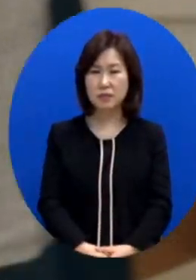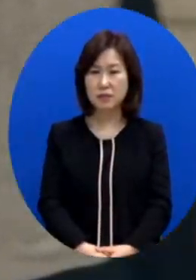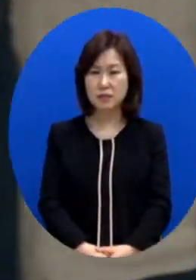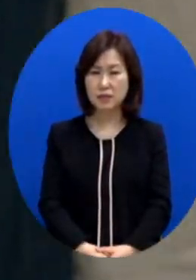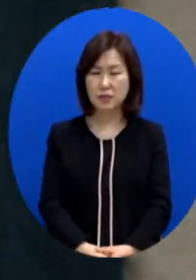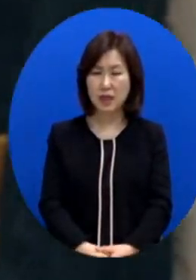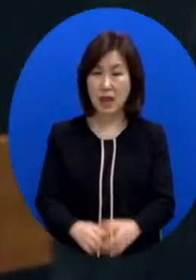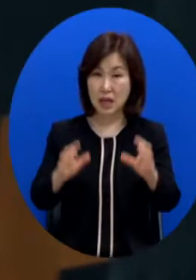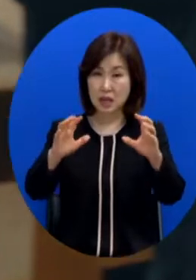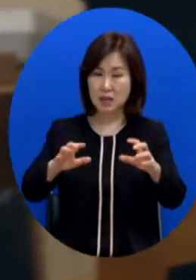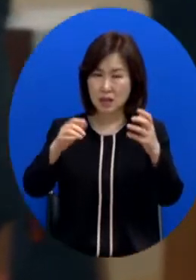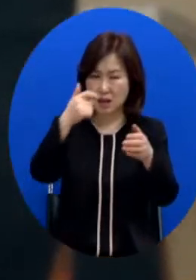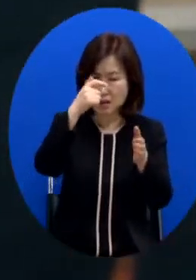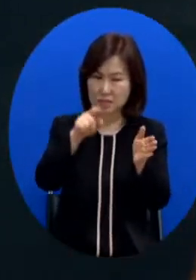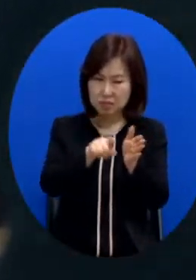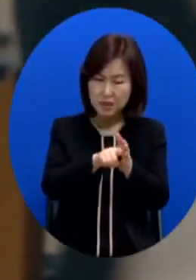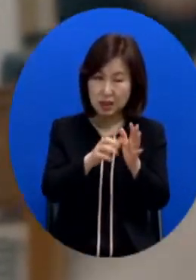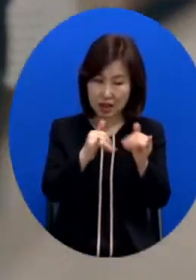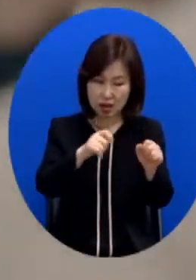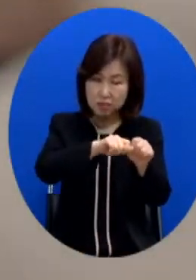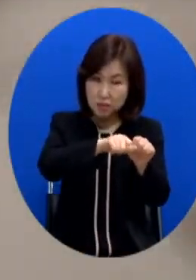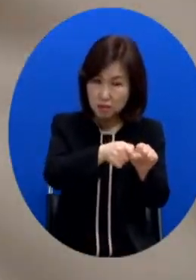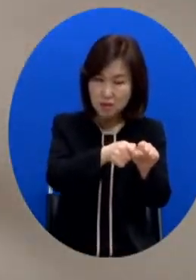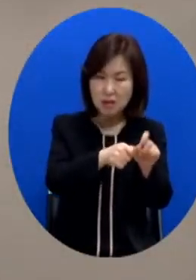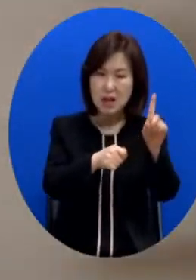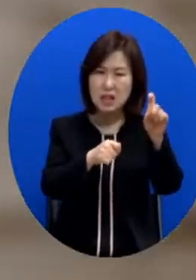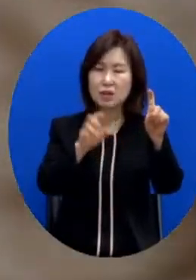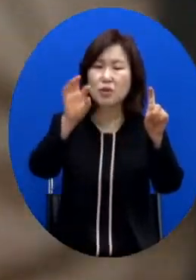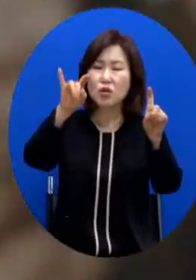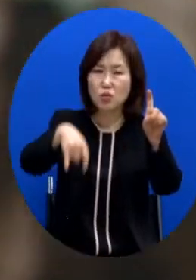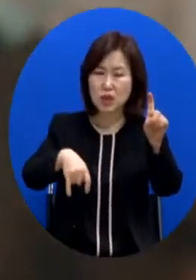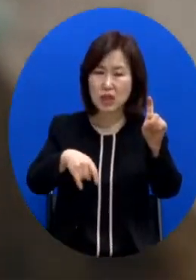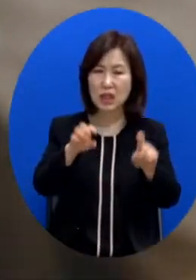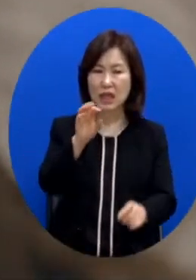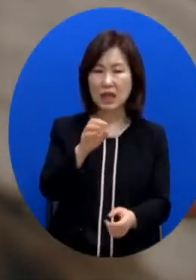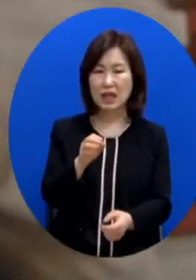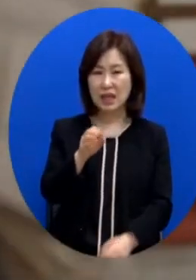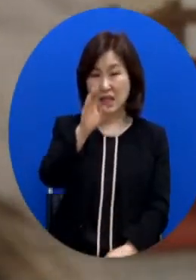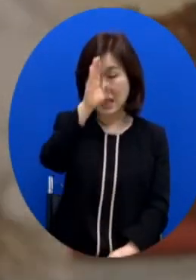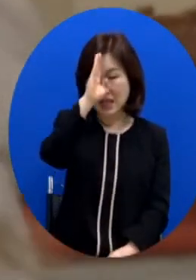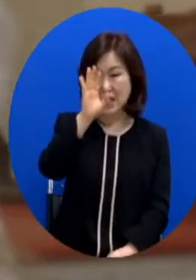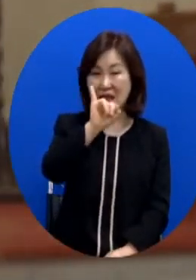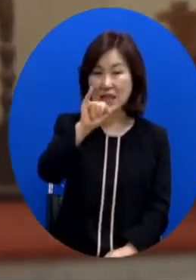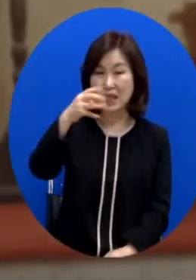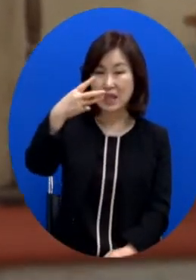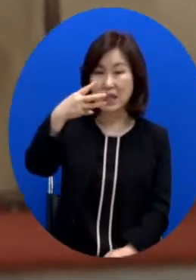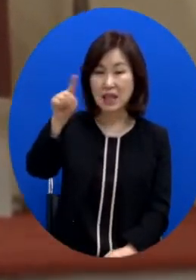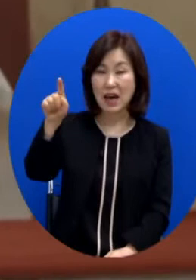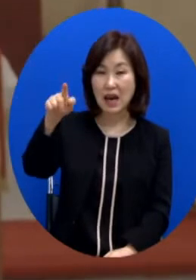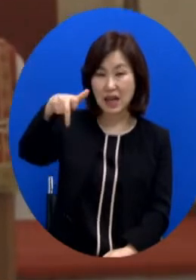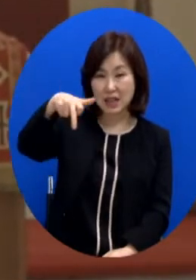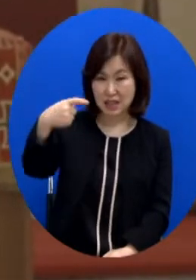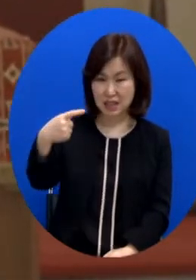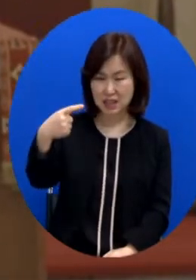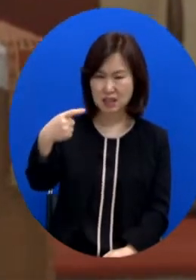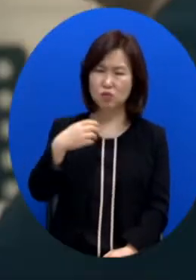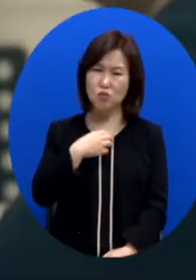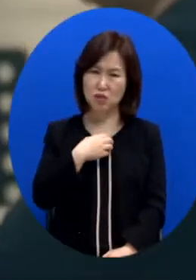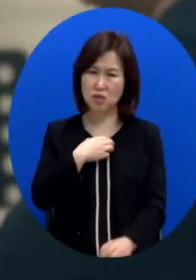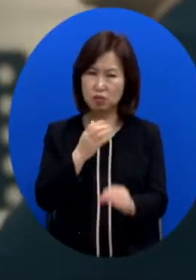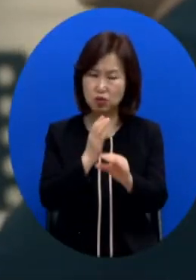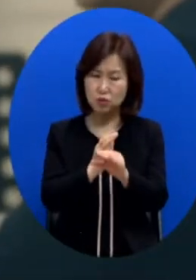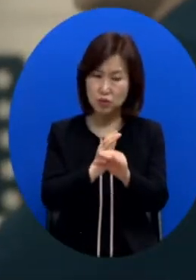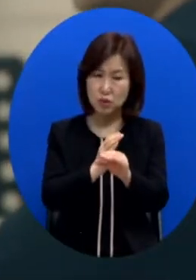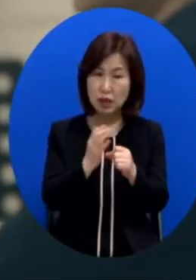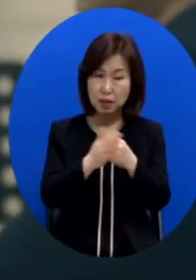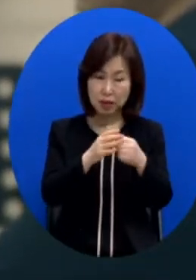이번 세계 크리스천 박해 순위에서 11위를 차지한 이라크의 크리스천들은 위험에 처했습니다. 그래서 박해를